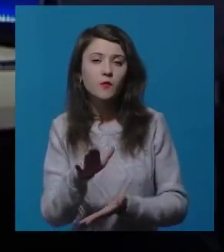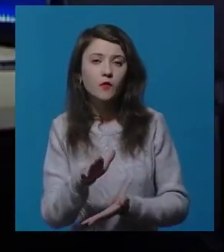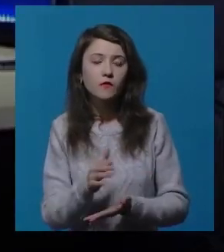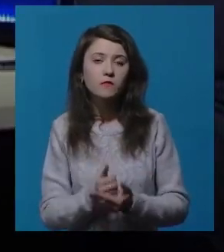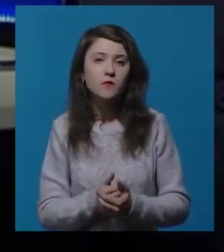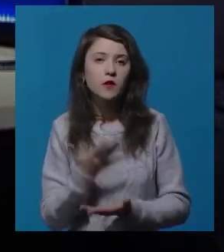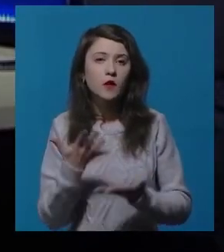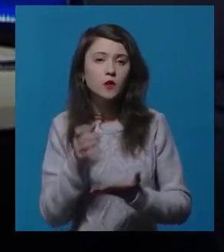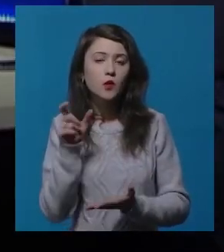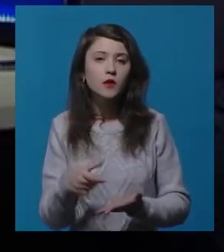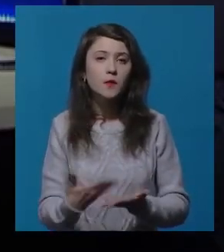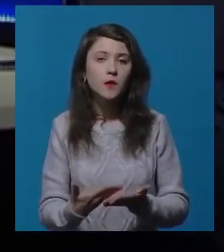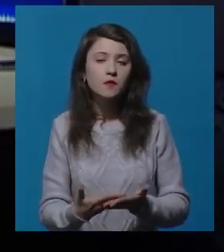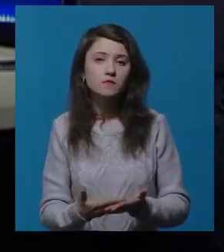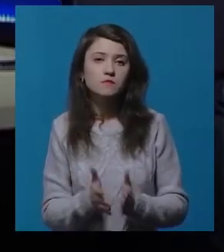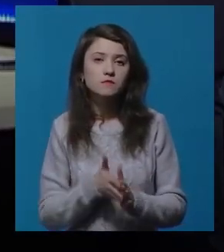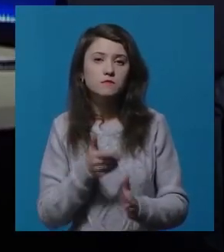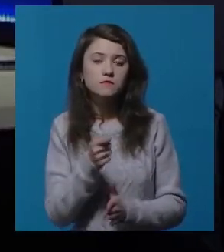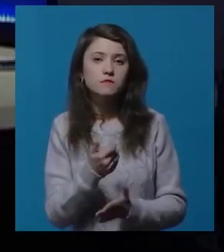Якщо особа, наприклад, подала про себе